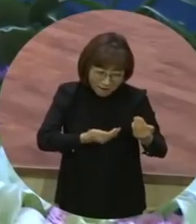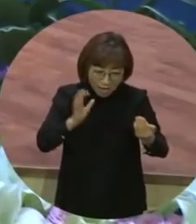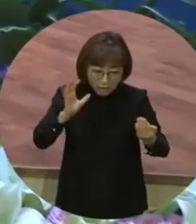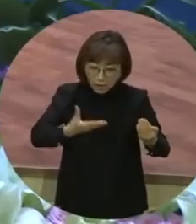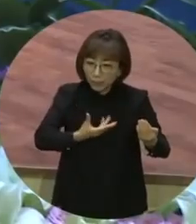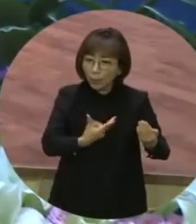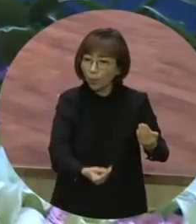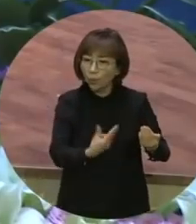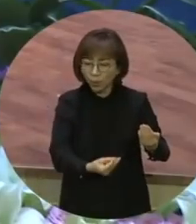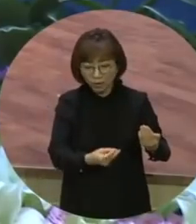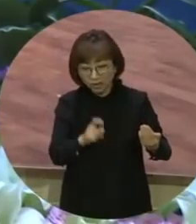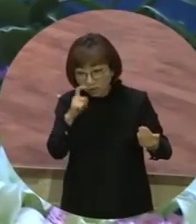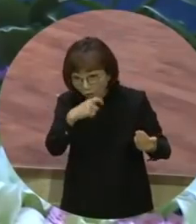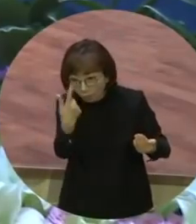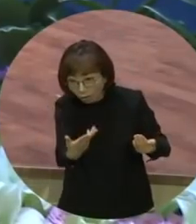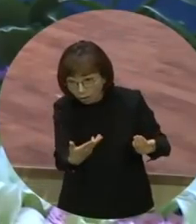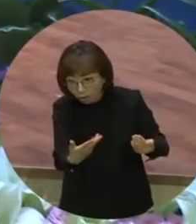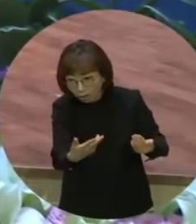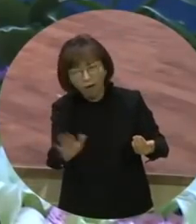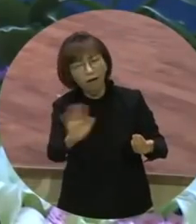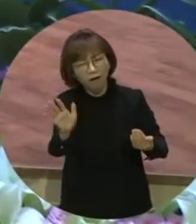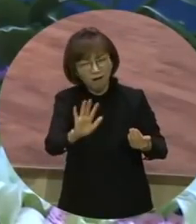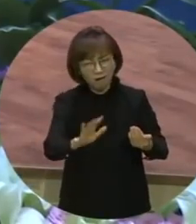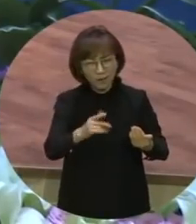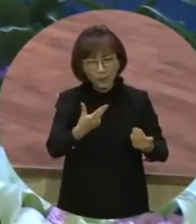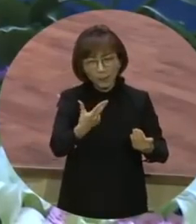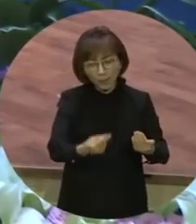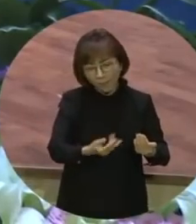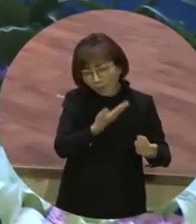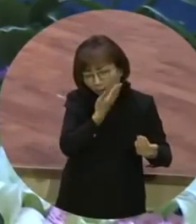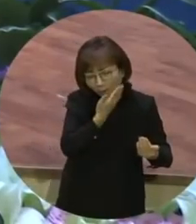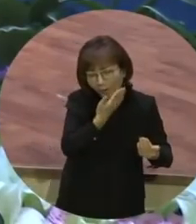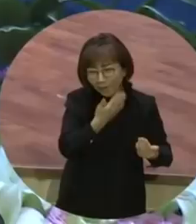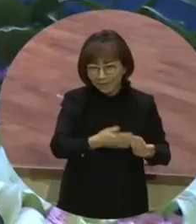놀랍고 이쁘잖아요. 그렇죠?